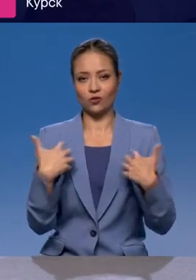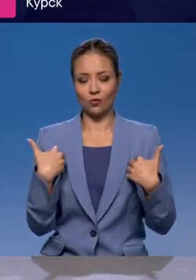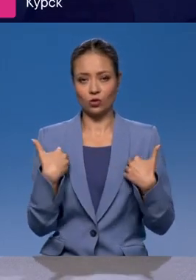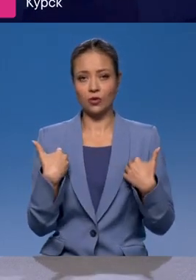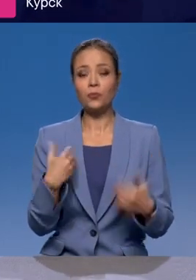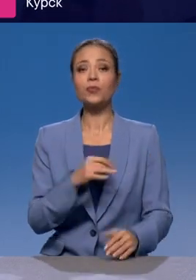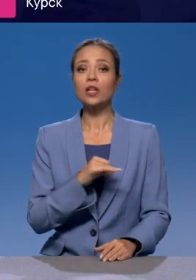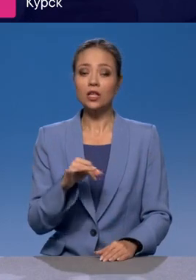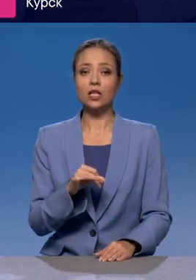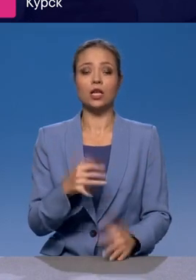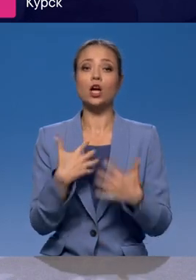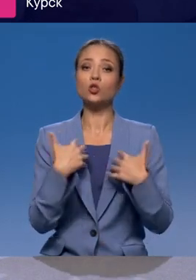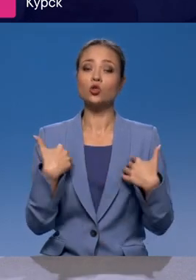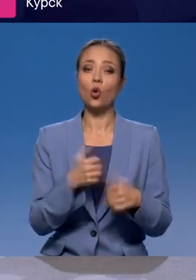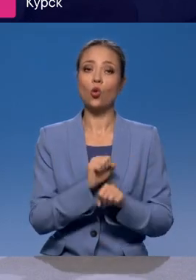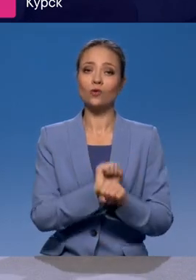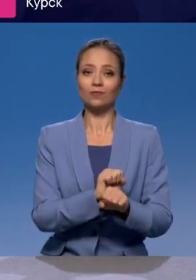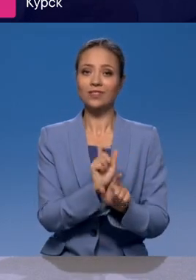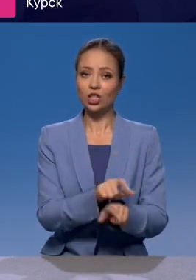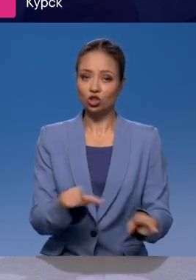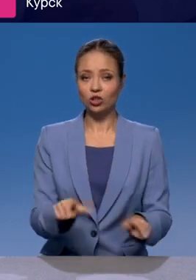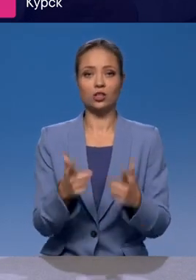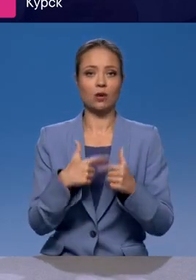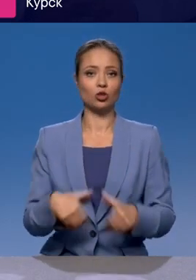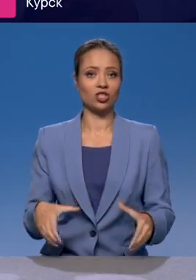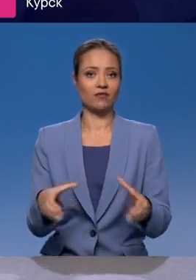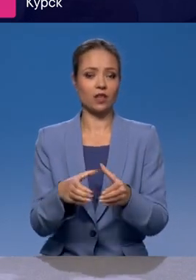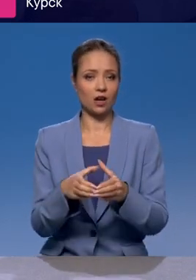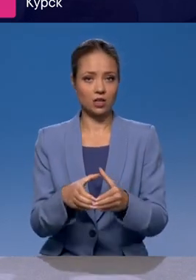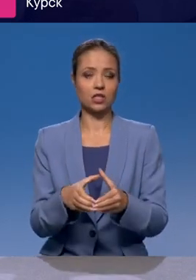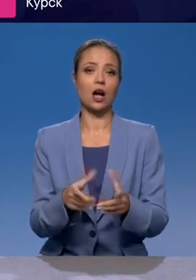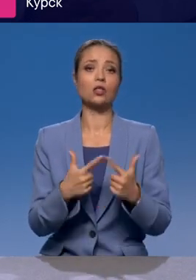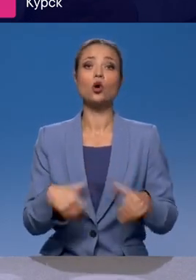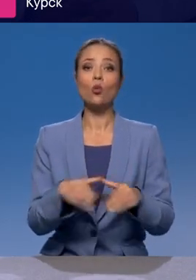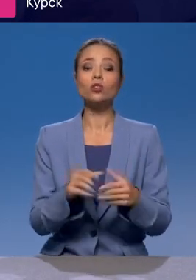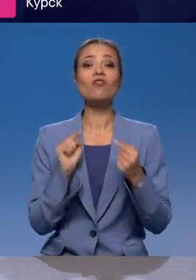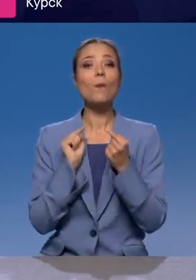общественные организации, и само общество резко